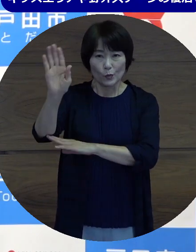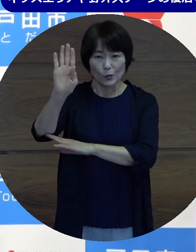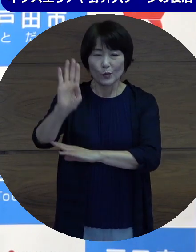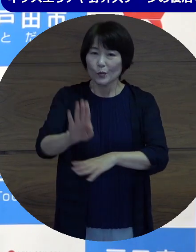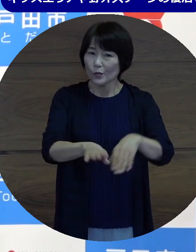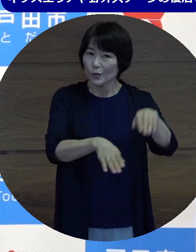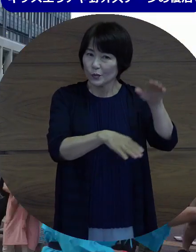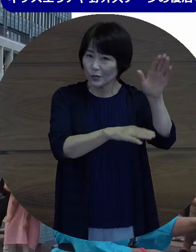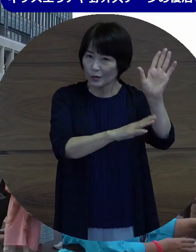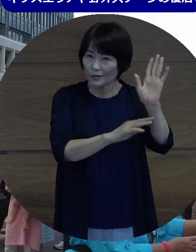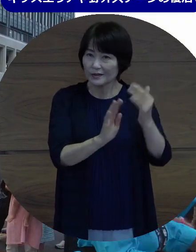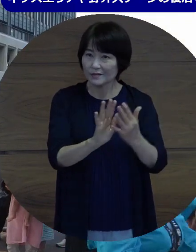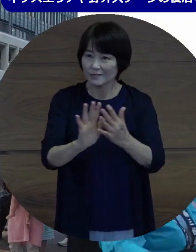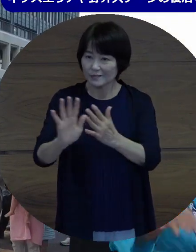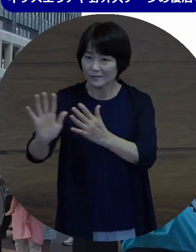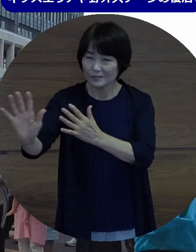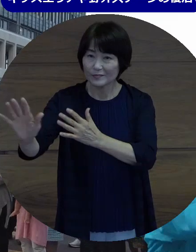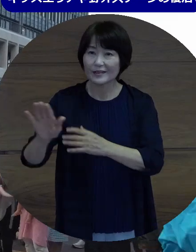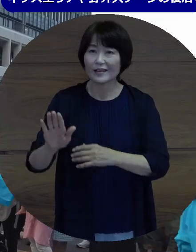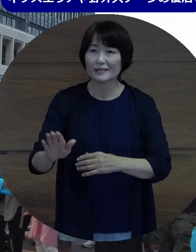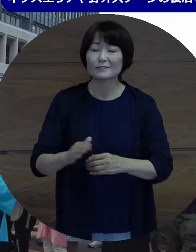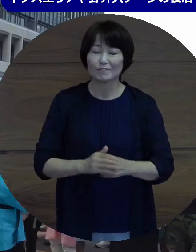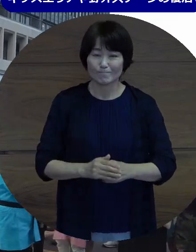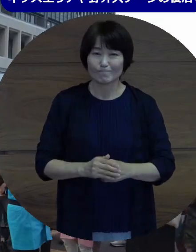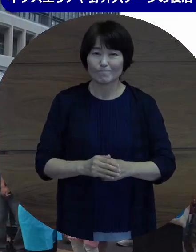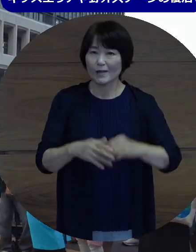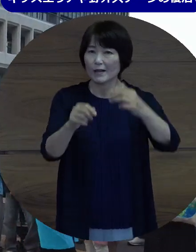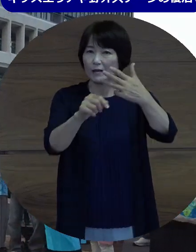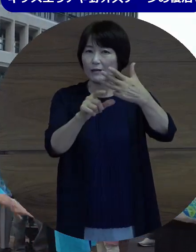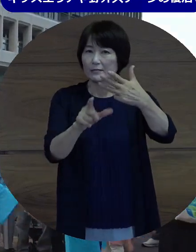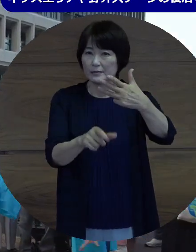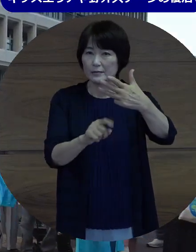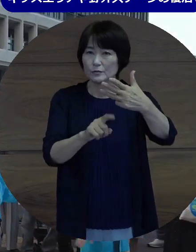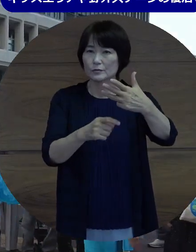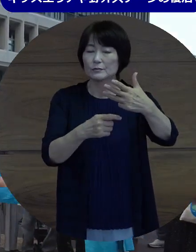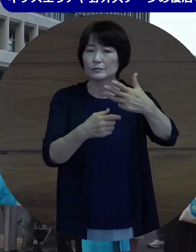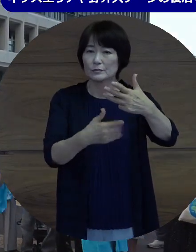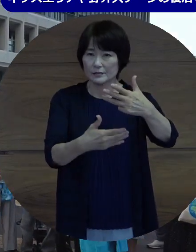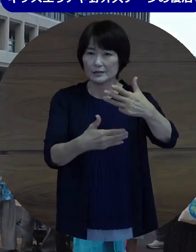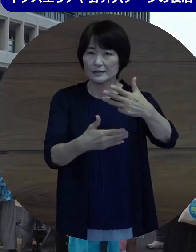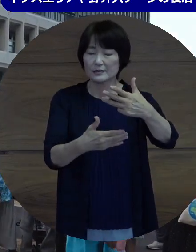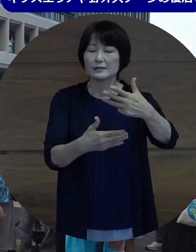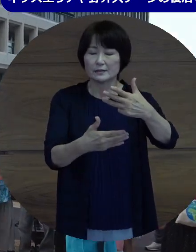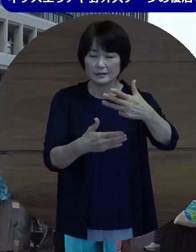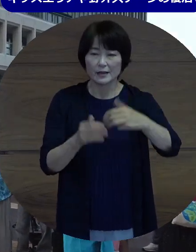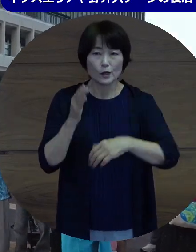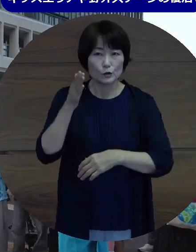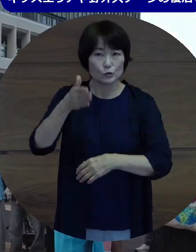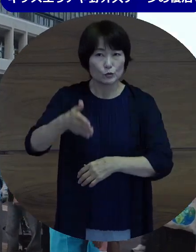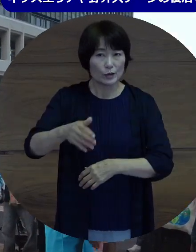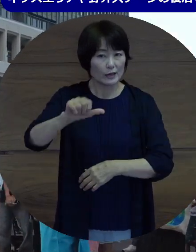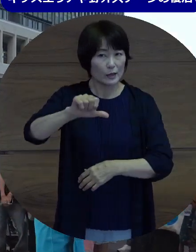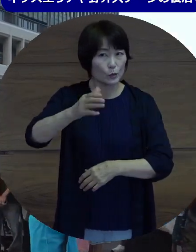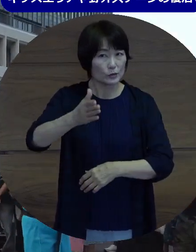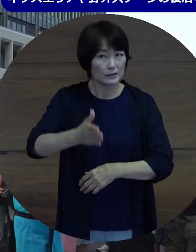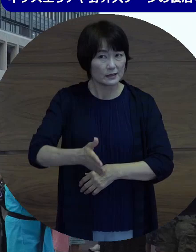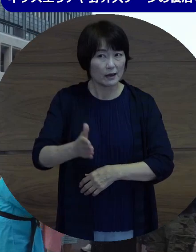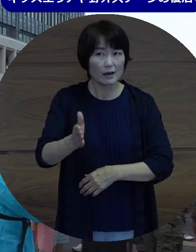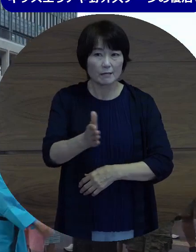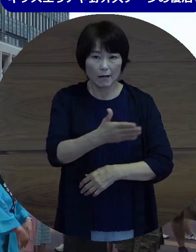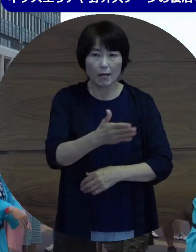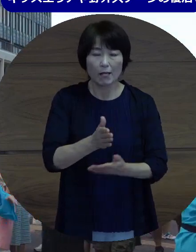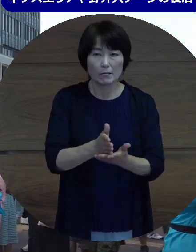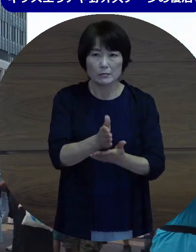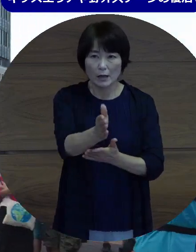りです。1日目に夕方5時半から流し踊りを実行いたしました